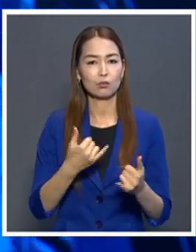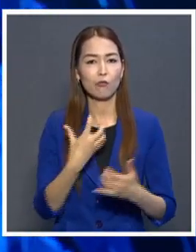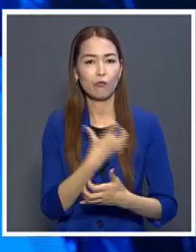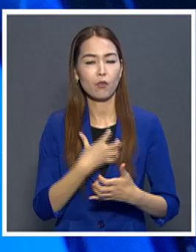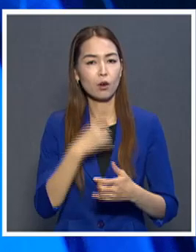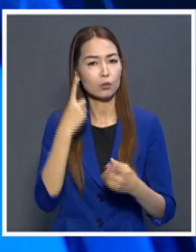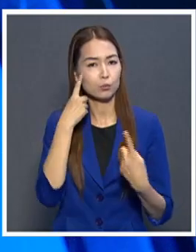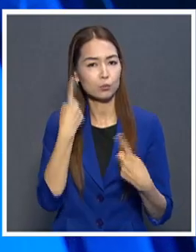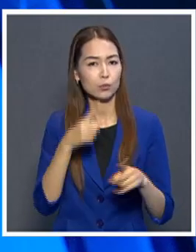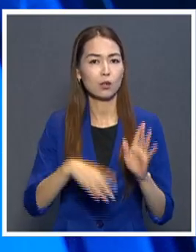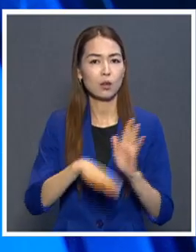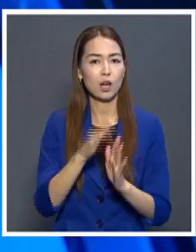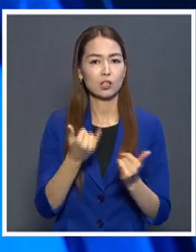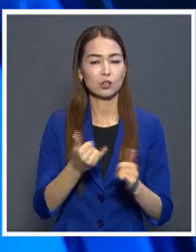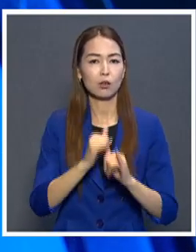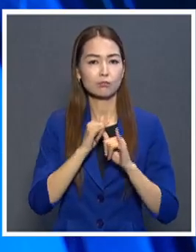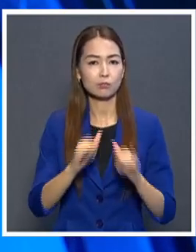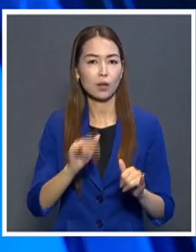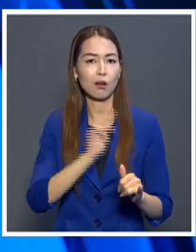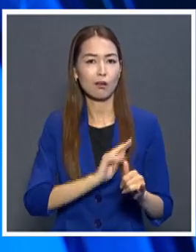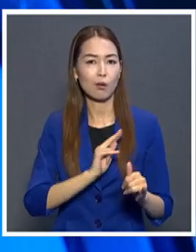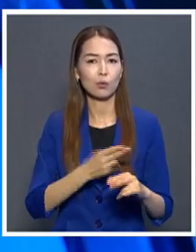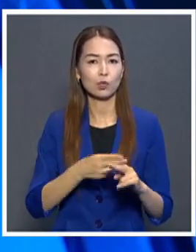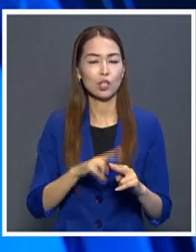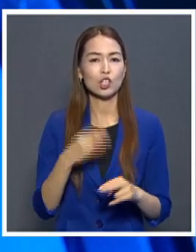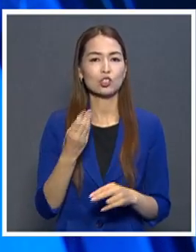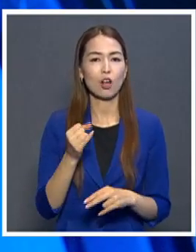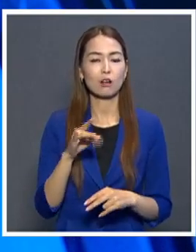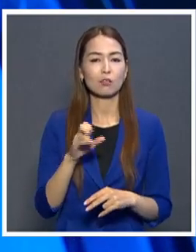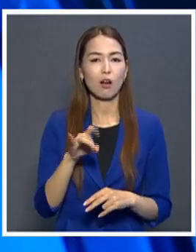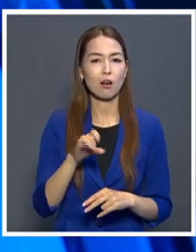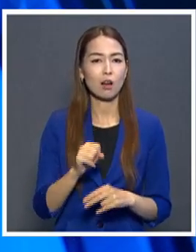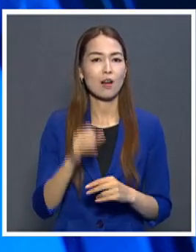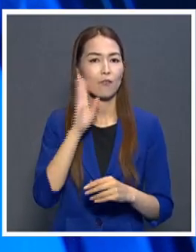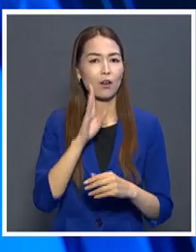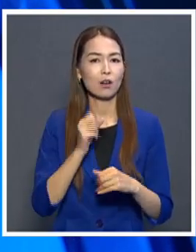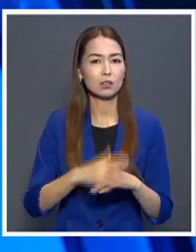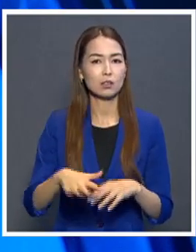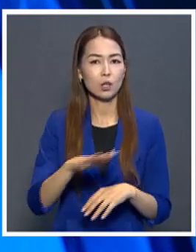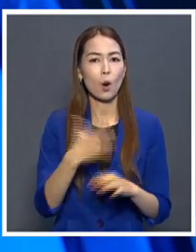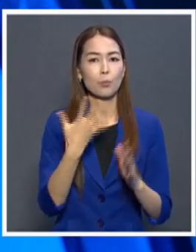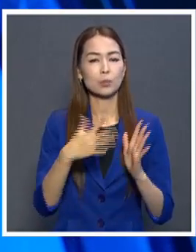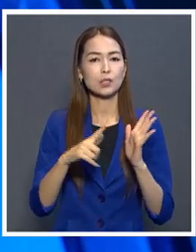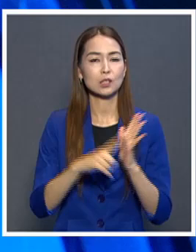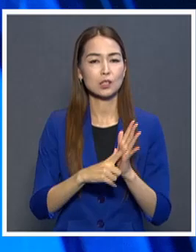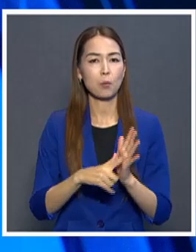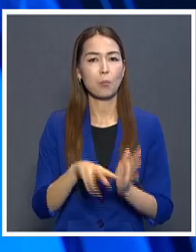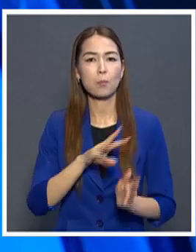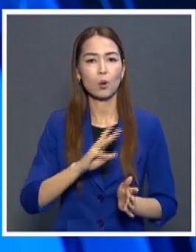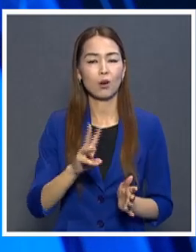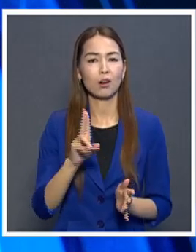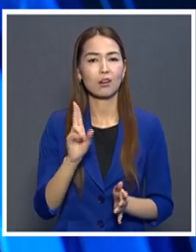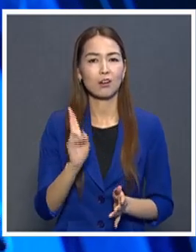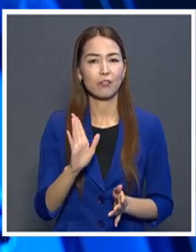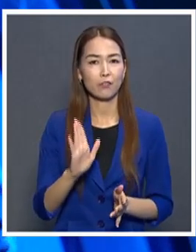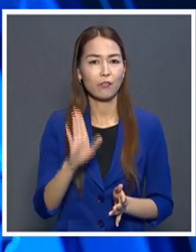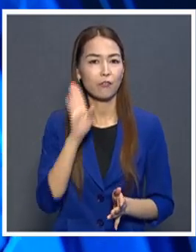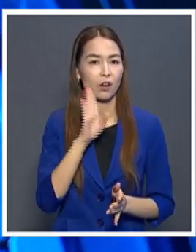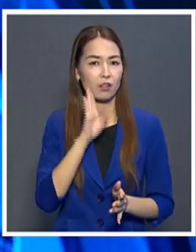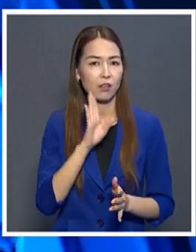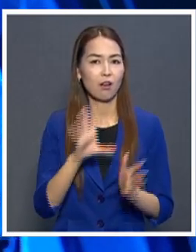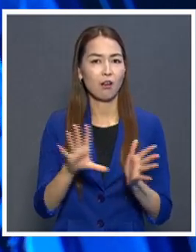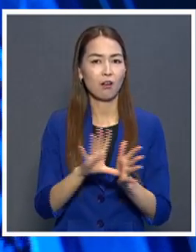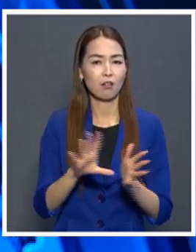Жаңғырту жұмыстарының нәтижесінде енді Шардара станциясында жылына 57 миллион киловатт қуат артық өндірілетін болады. Ал